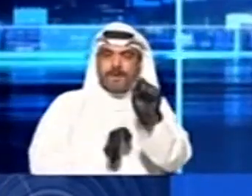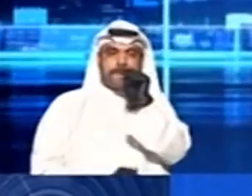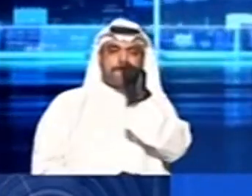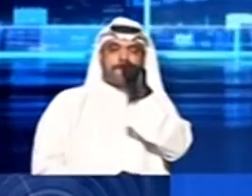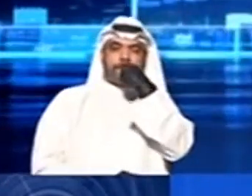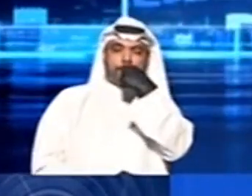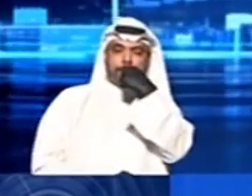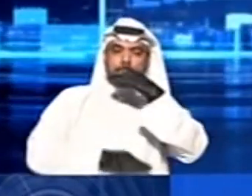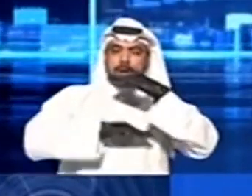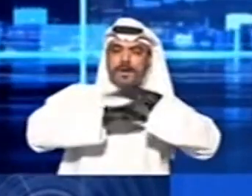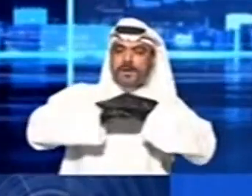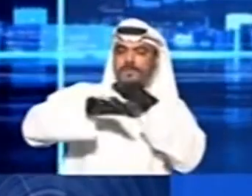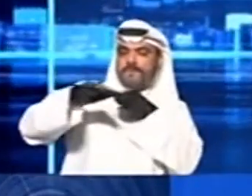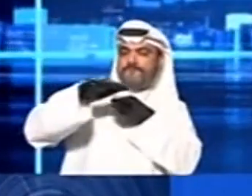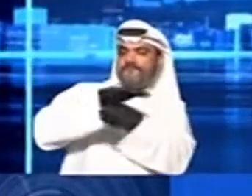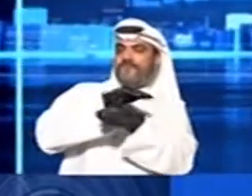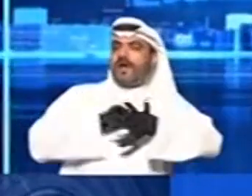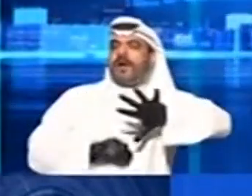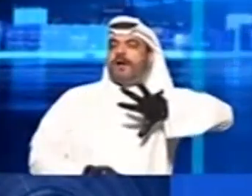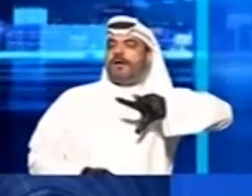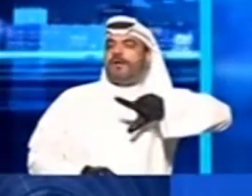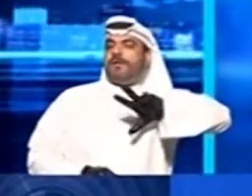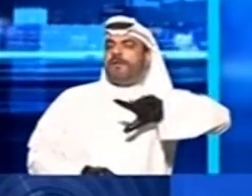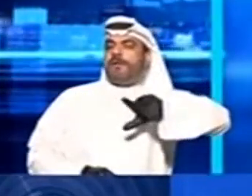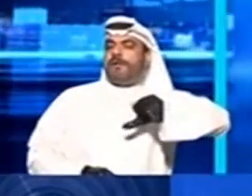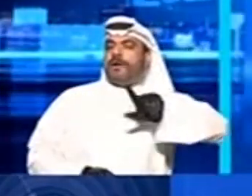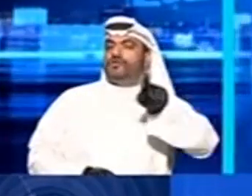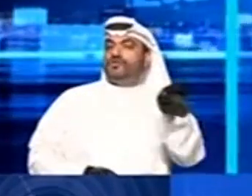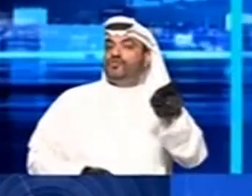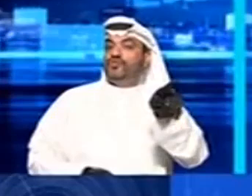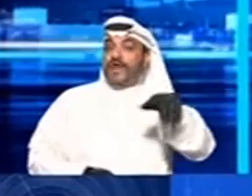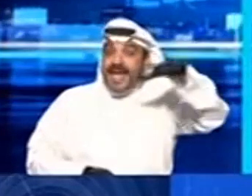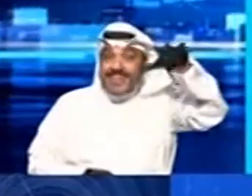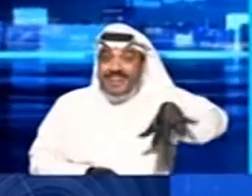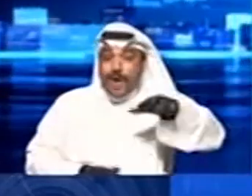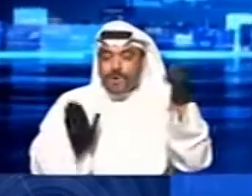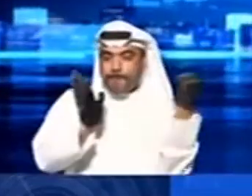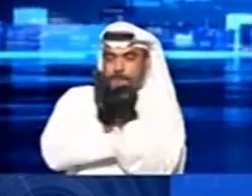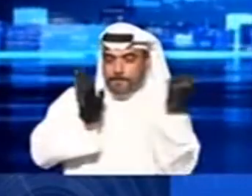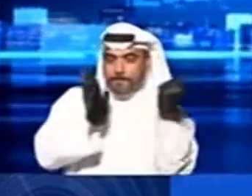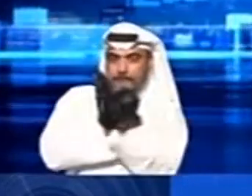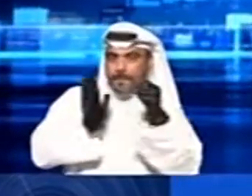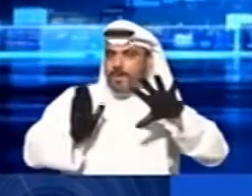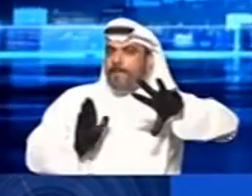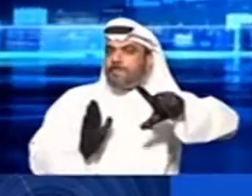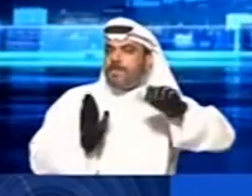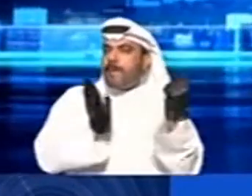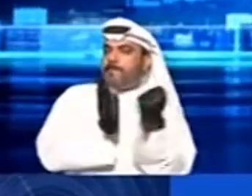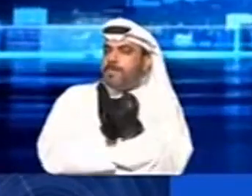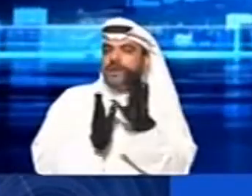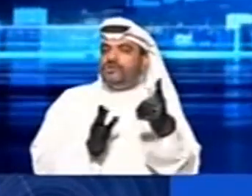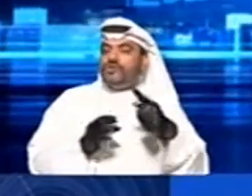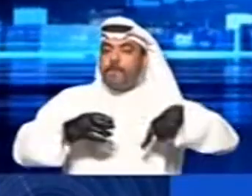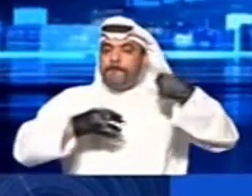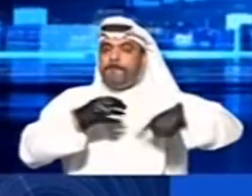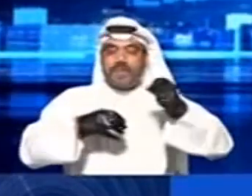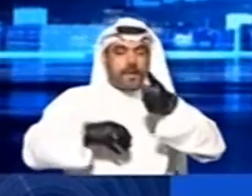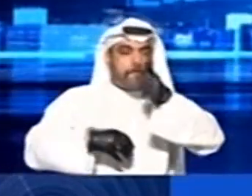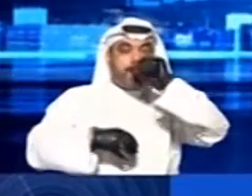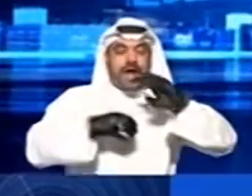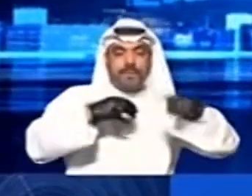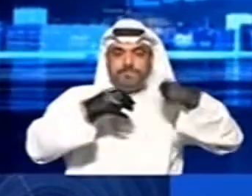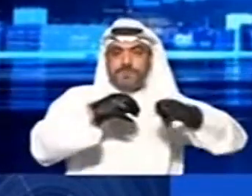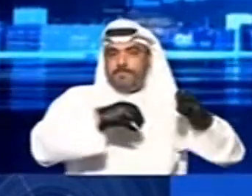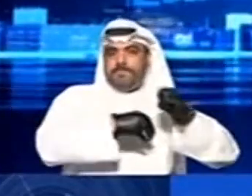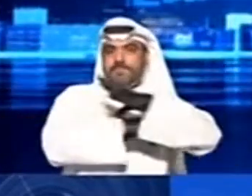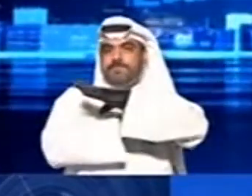مخزن يمارس عملية الغش التجاري عبر تغييره بلد المنشأ لعدد 2000 مضخة مياه، وذلك عن طريق